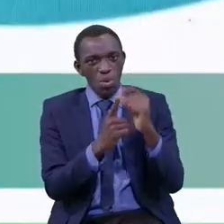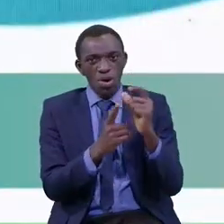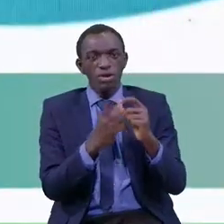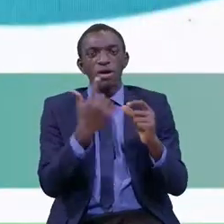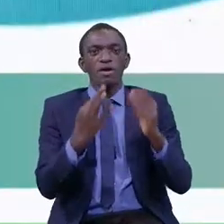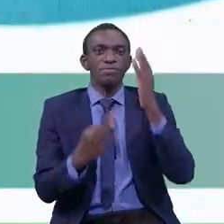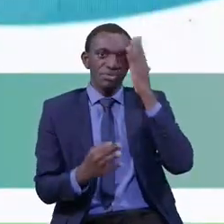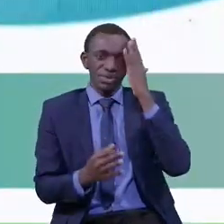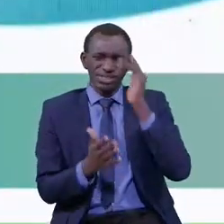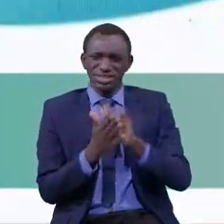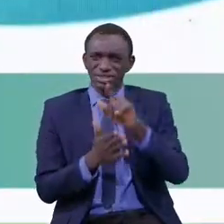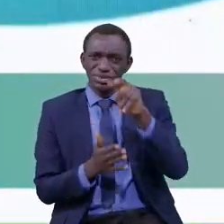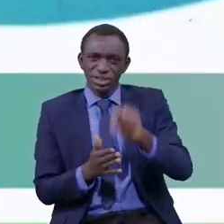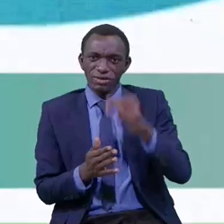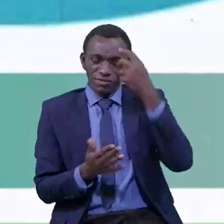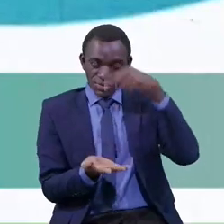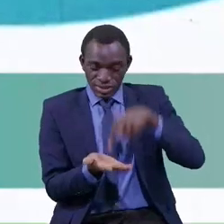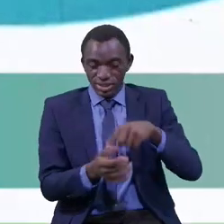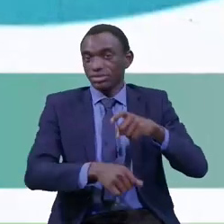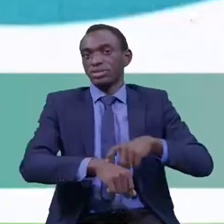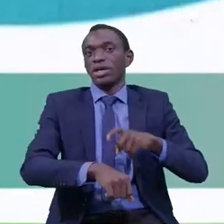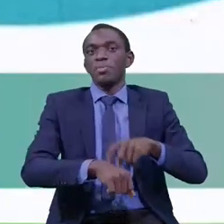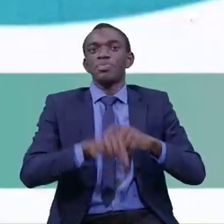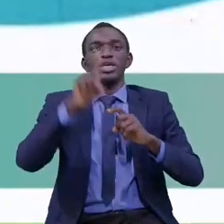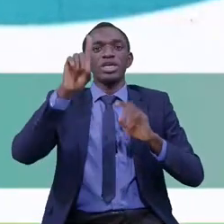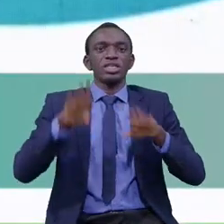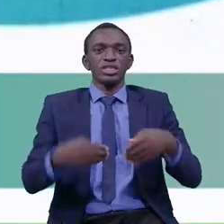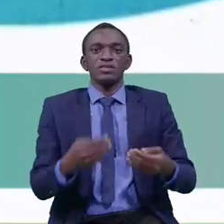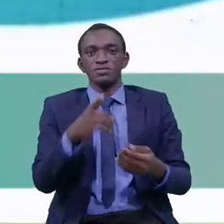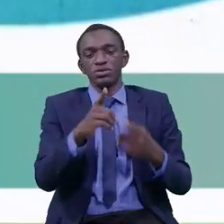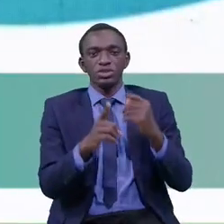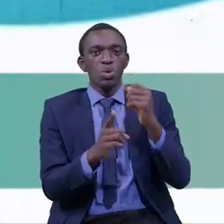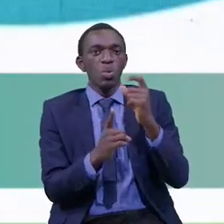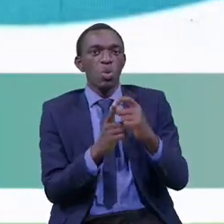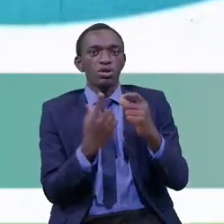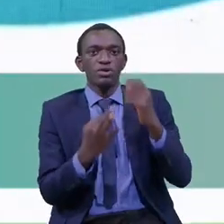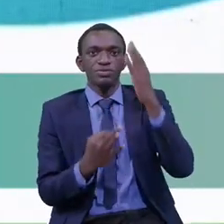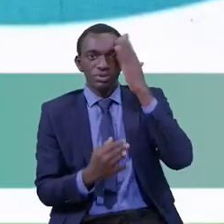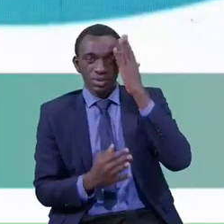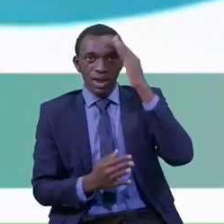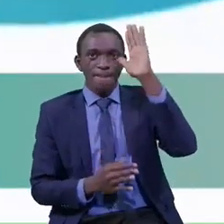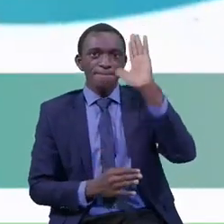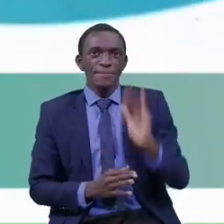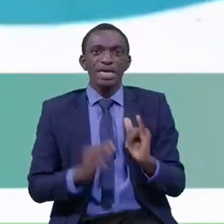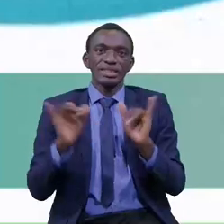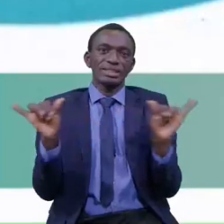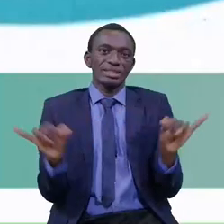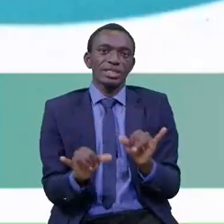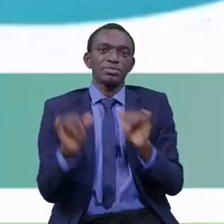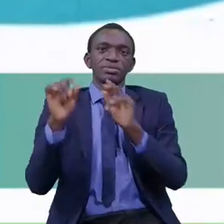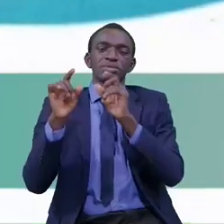Pour cette heure, pour ce moment, il te donne la parole de connaissance par le même esprit.